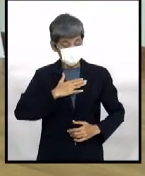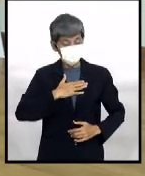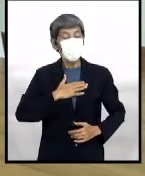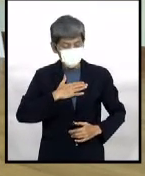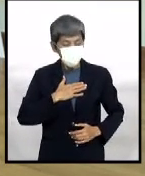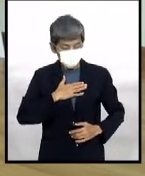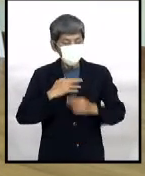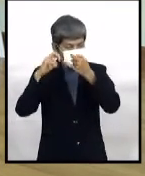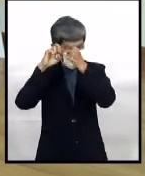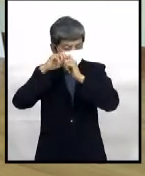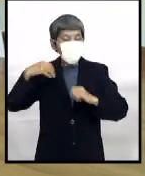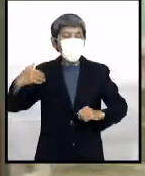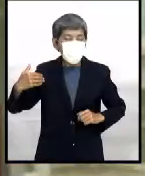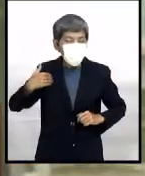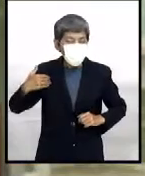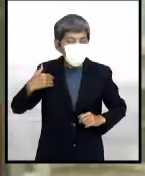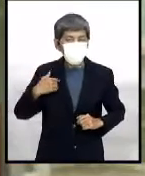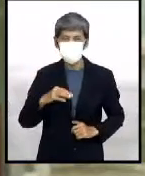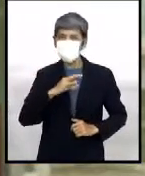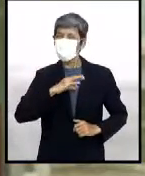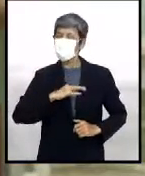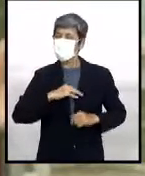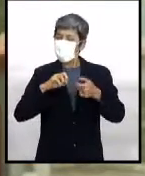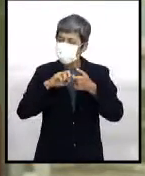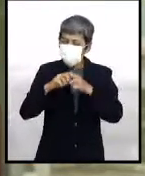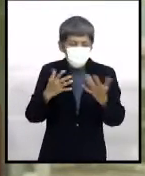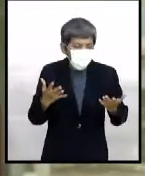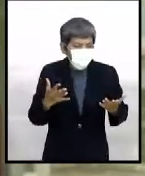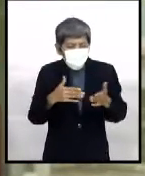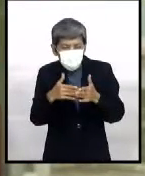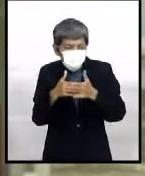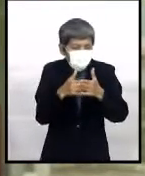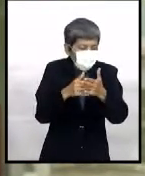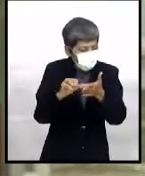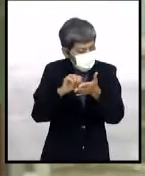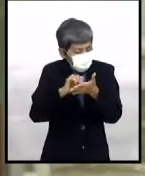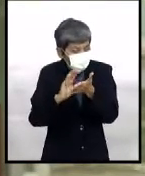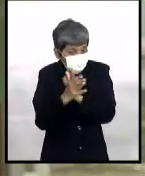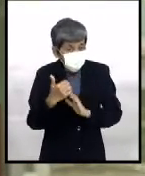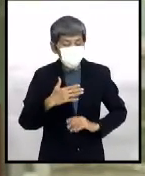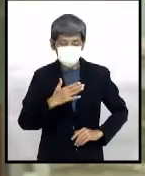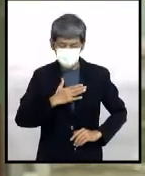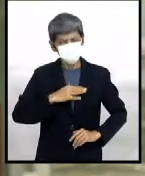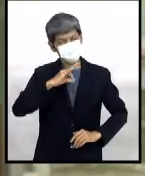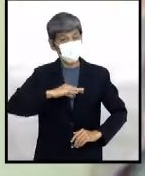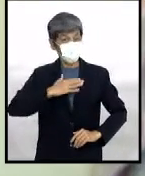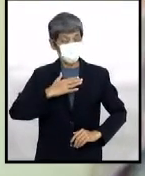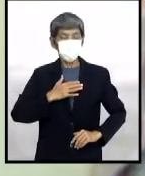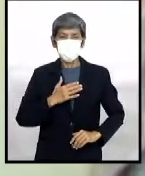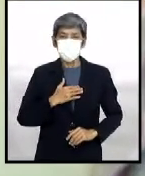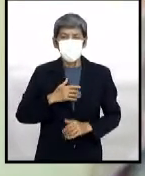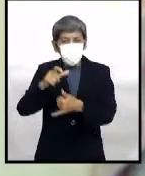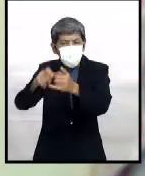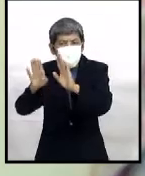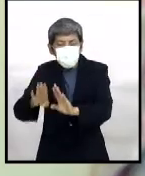ก็มีภาวะออทิซึมมันทำให้เราเห็นอุปสรรคปัญหาที่ผ่านมายังไงบ้างนะคะที่จะเอามาแก้ไขปัญหาม ันทำให้ผมเห็นว่าสิ่ง